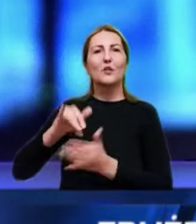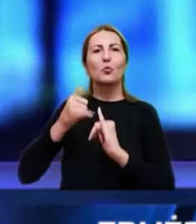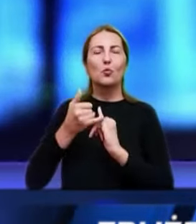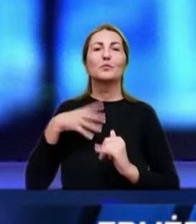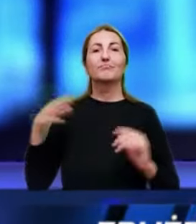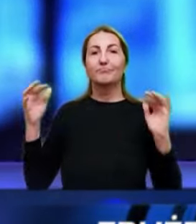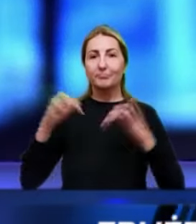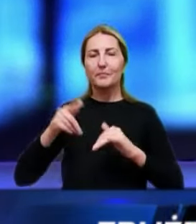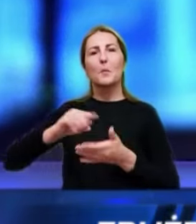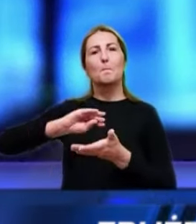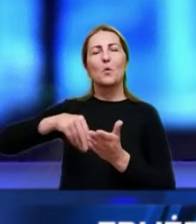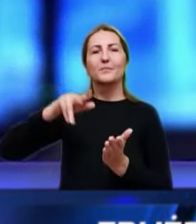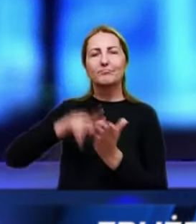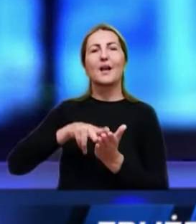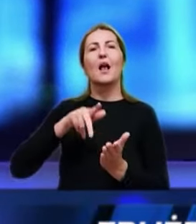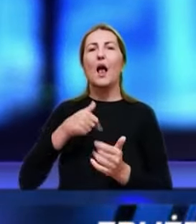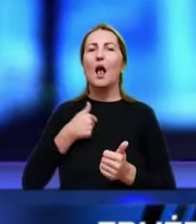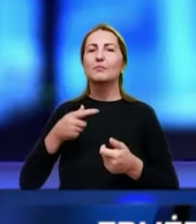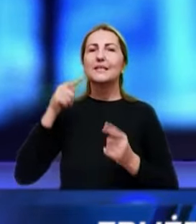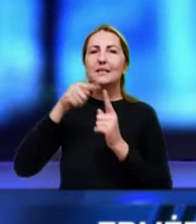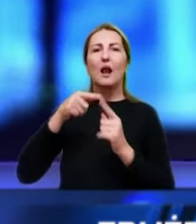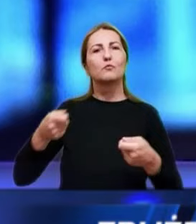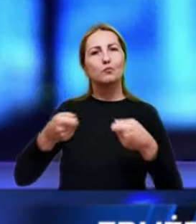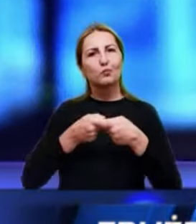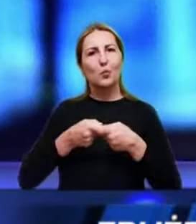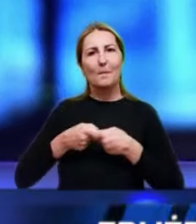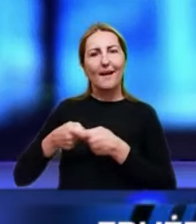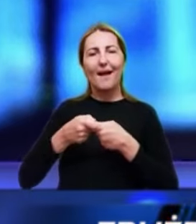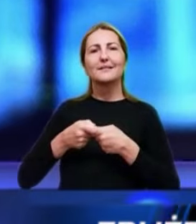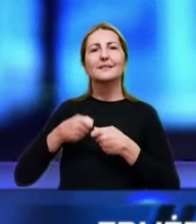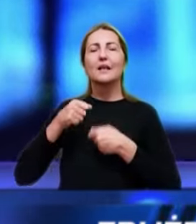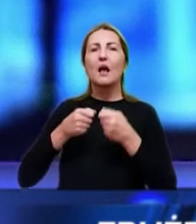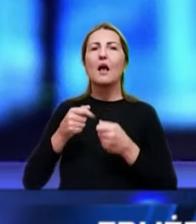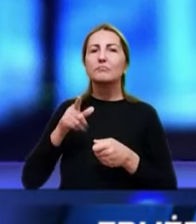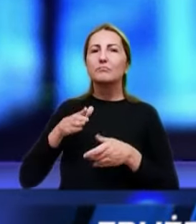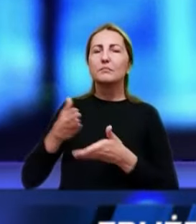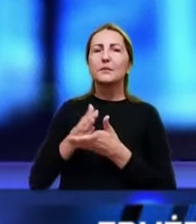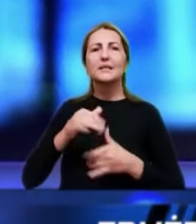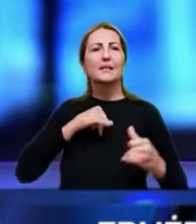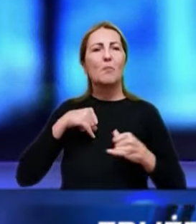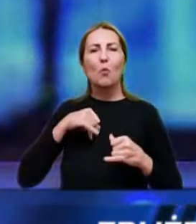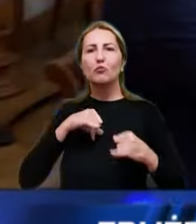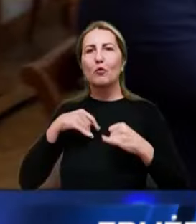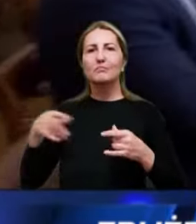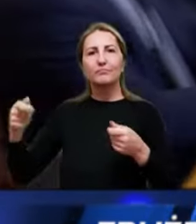której celem jest współpraca pomiędzy samorządami na rzecz lokalnego rozwoju.